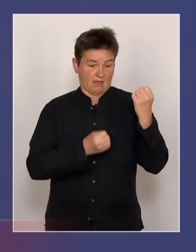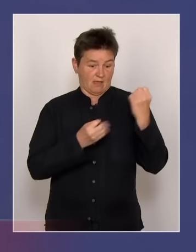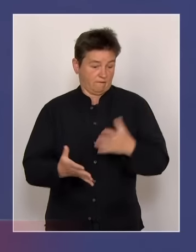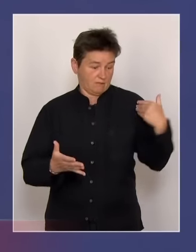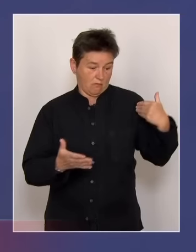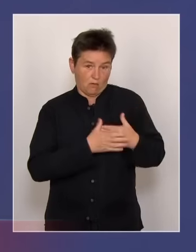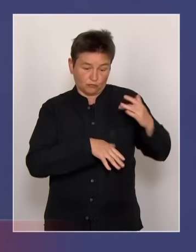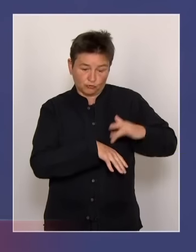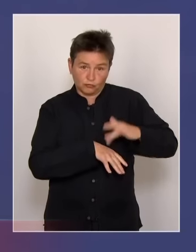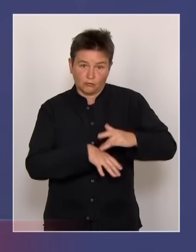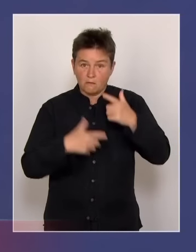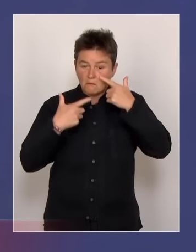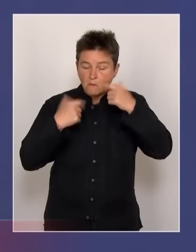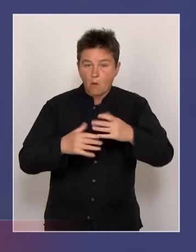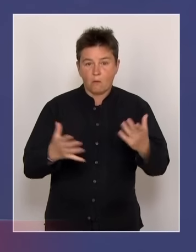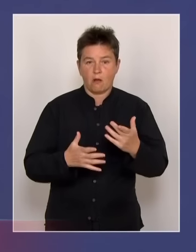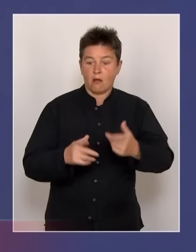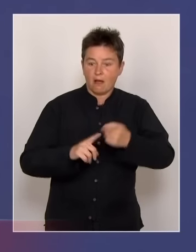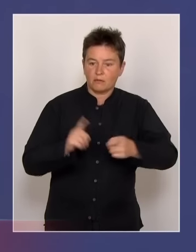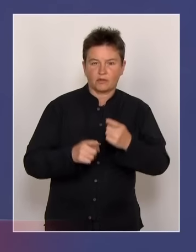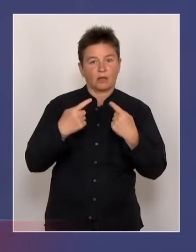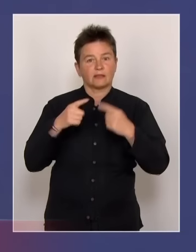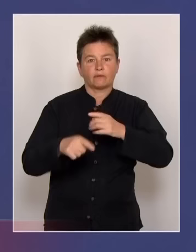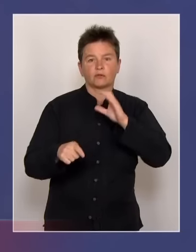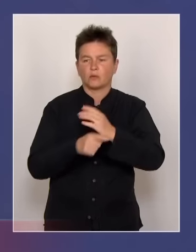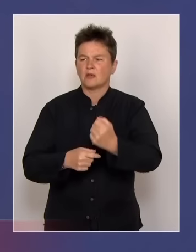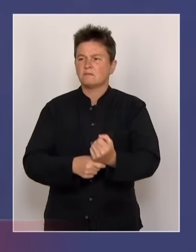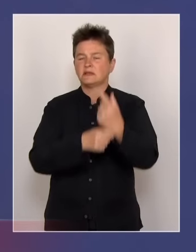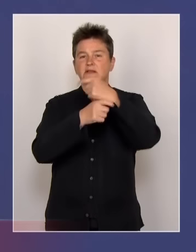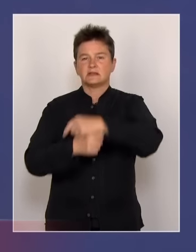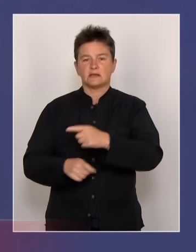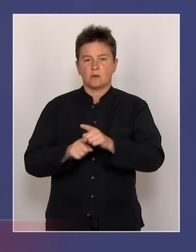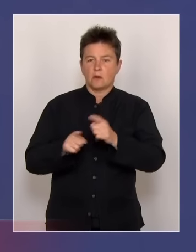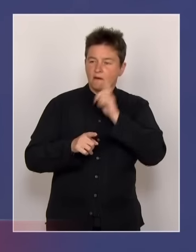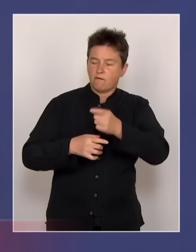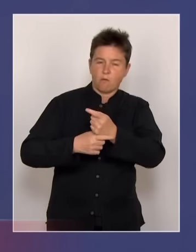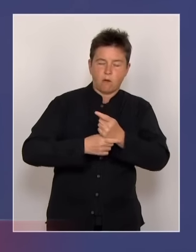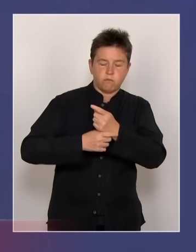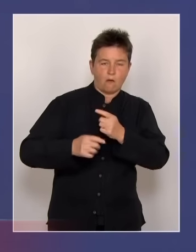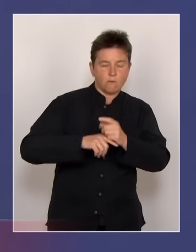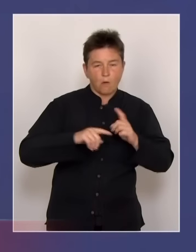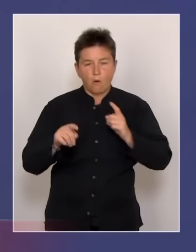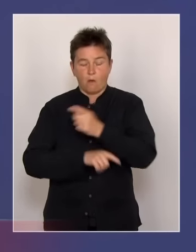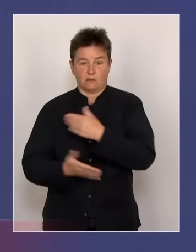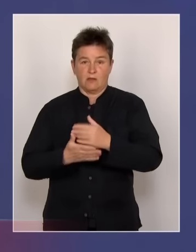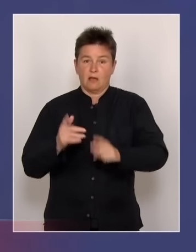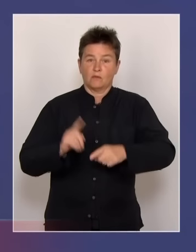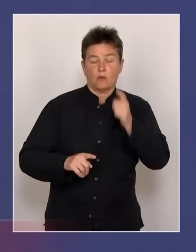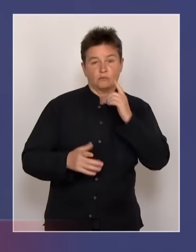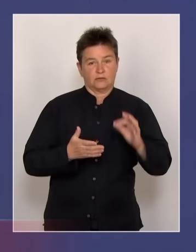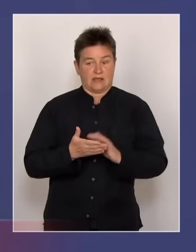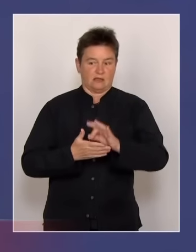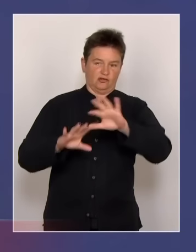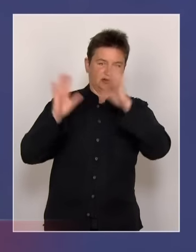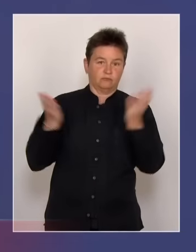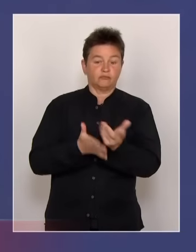démontré l'importance des défenses antimissiles, des capacités de frappe dans la profondeur qui sont indispensables au signalement stratégique et